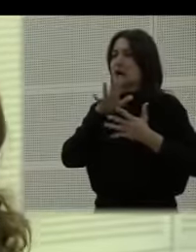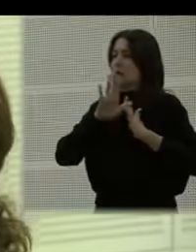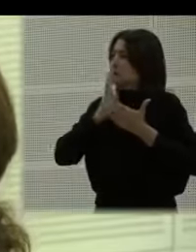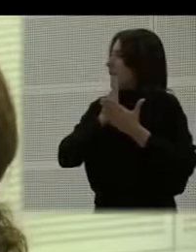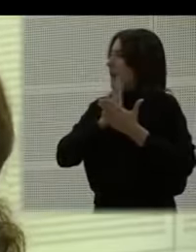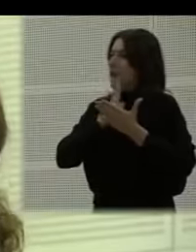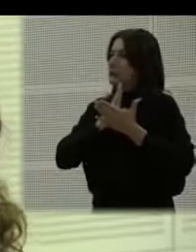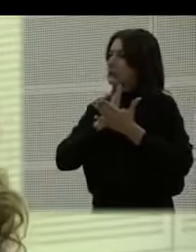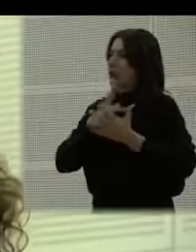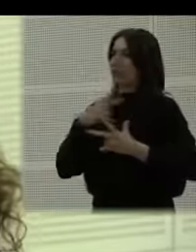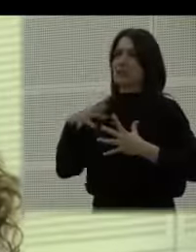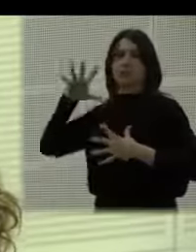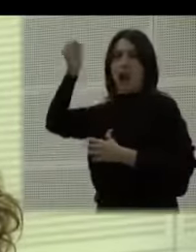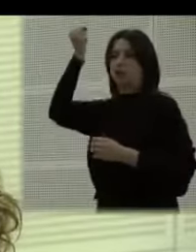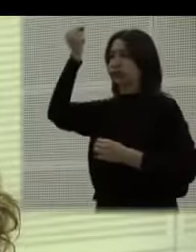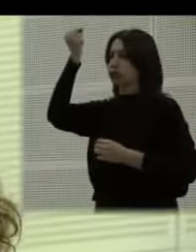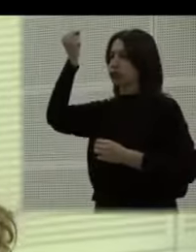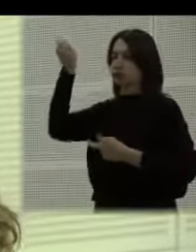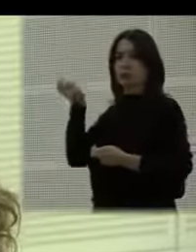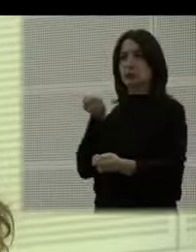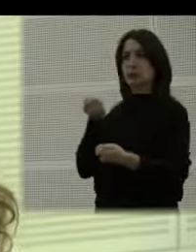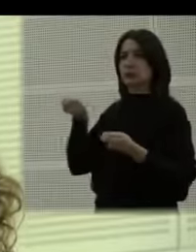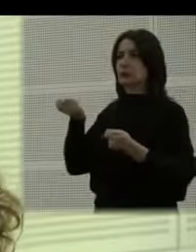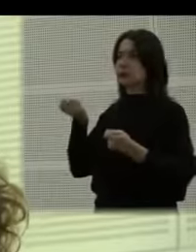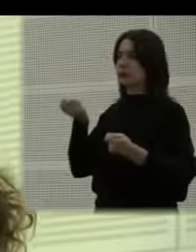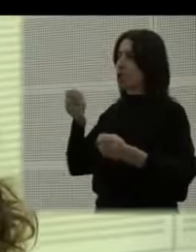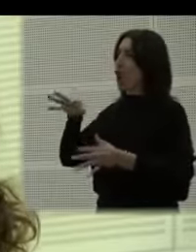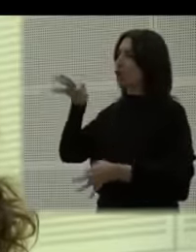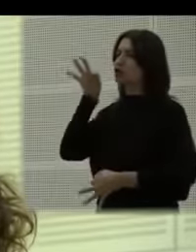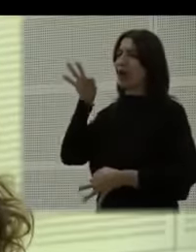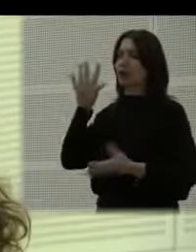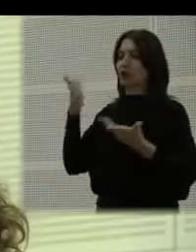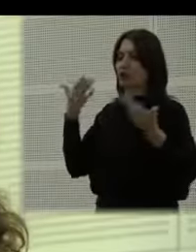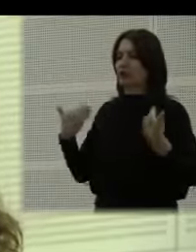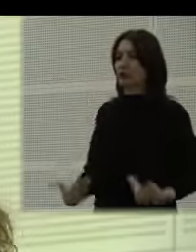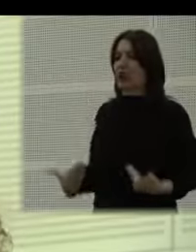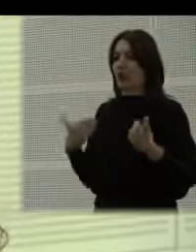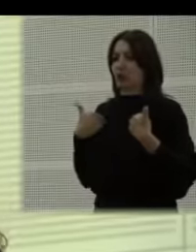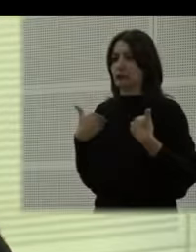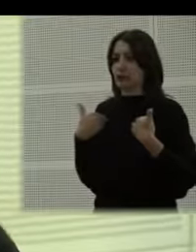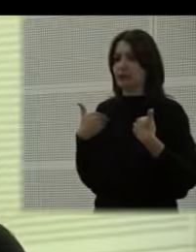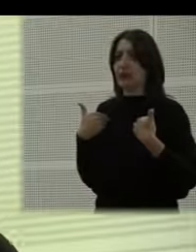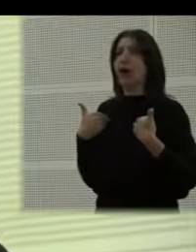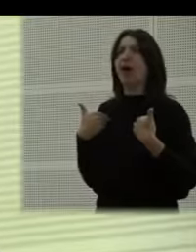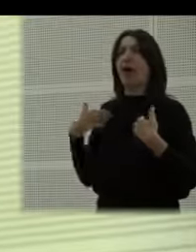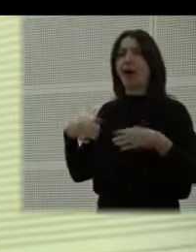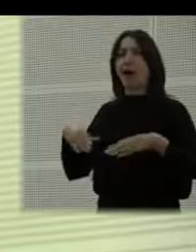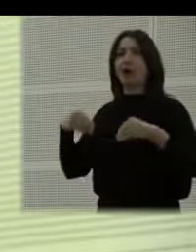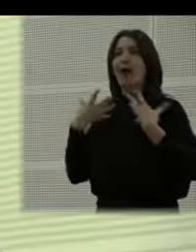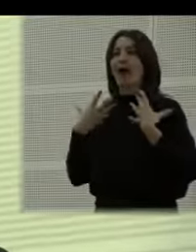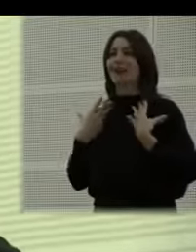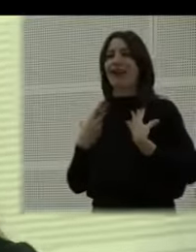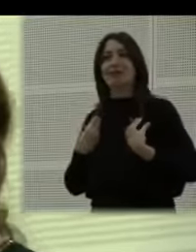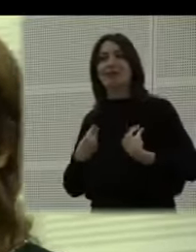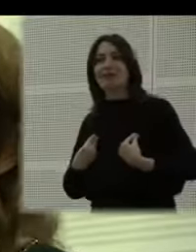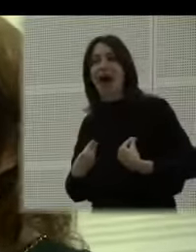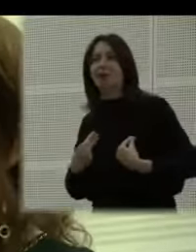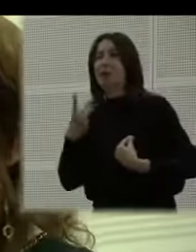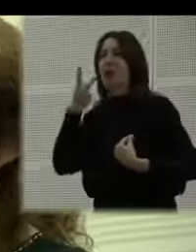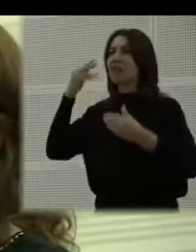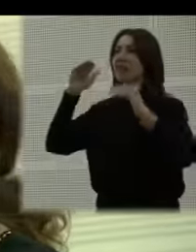a scegliere di diventare quello che sono, ho cominciato a rilassarmi, ho cominciato a vedere il